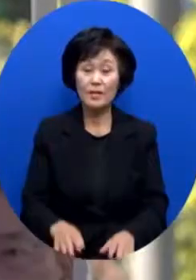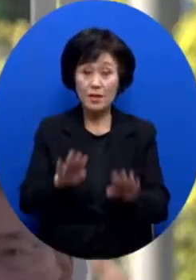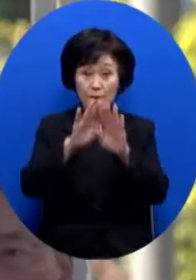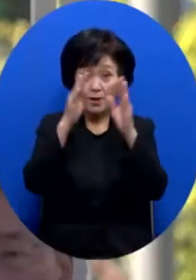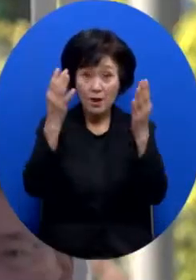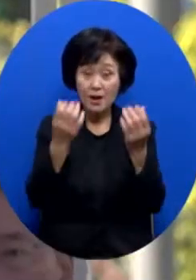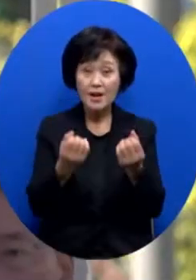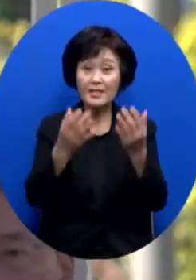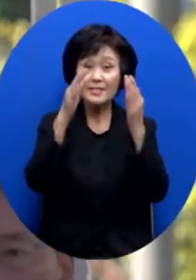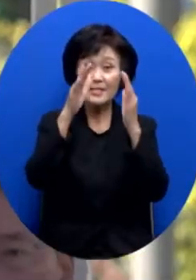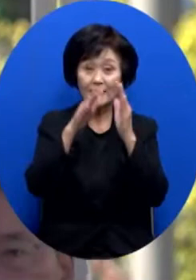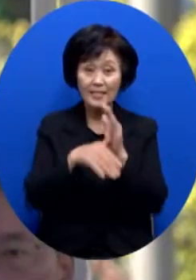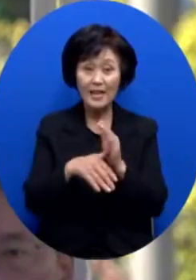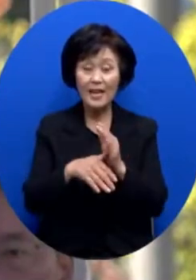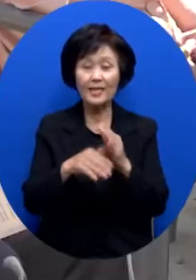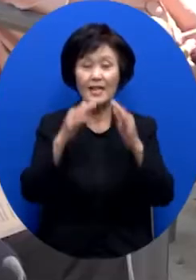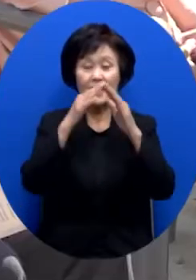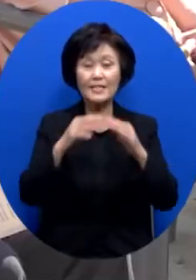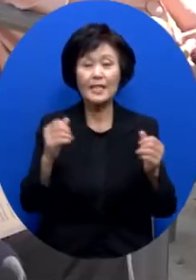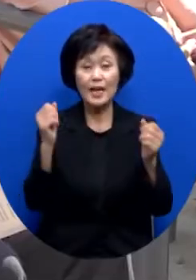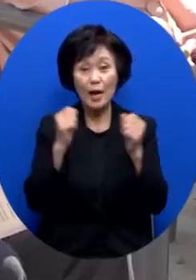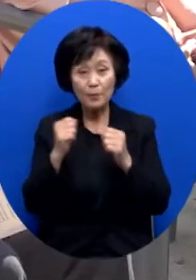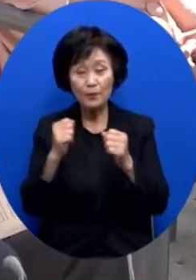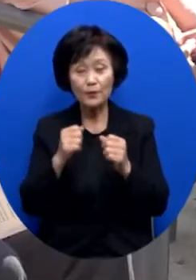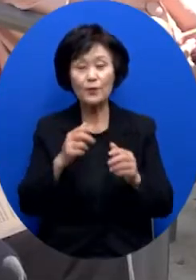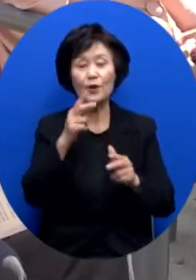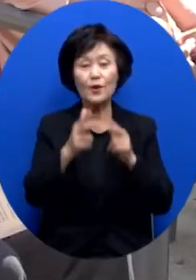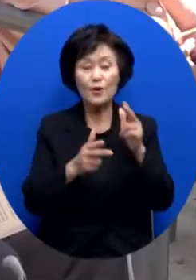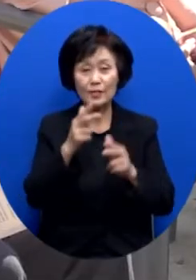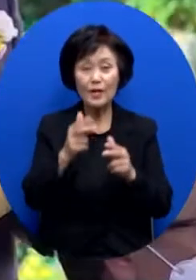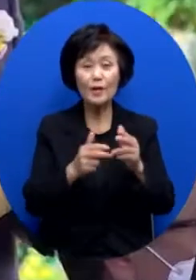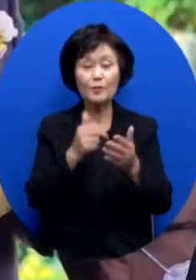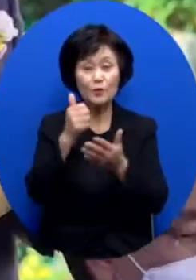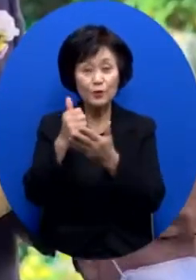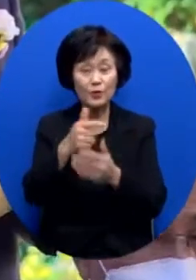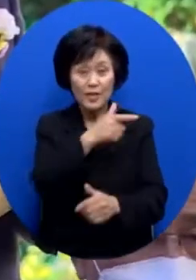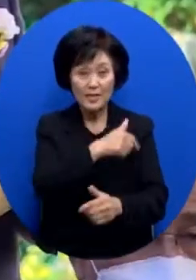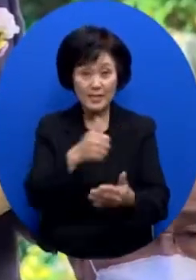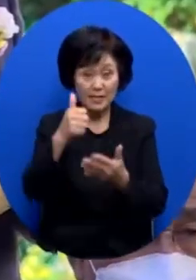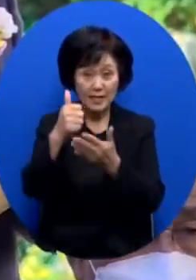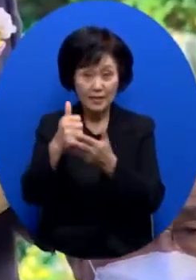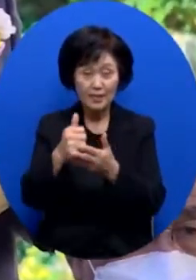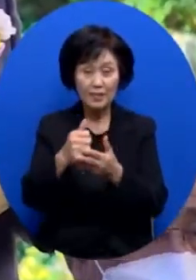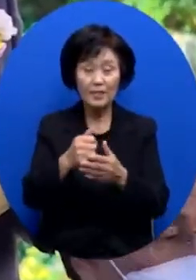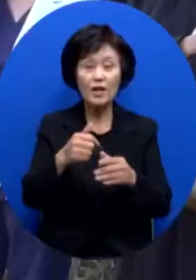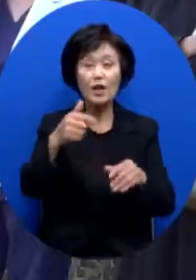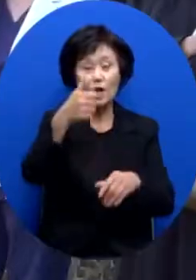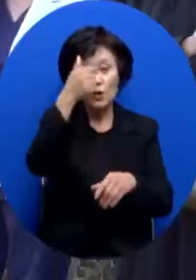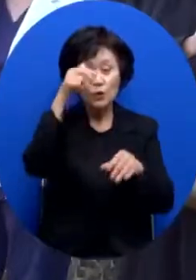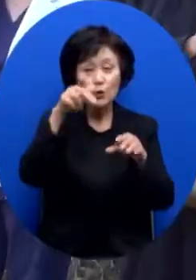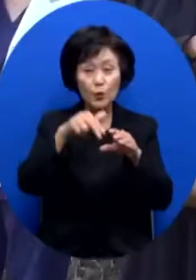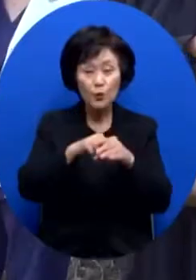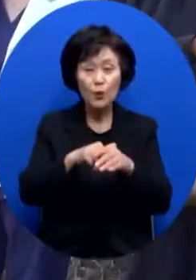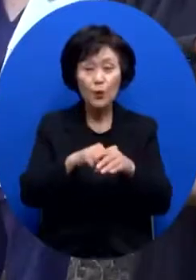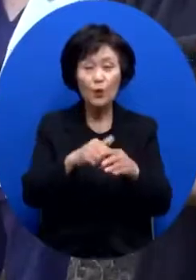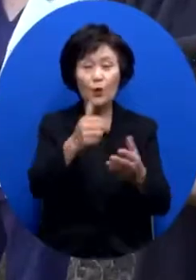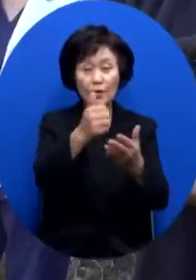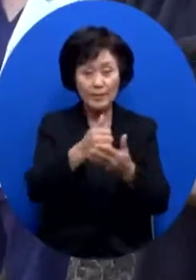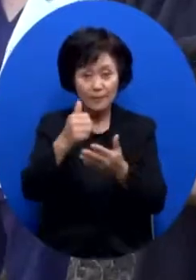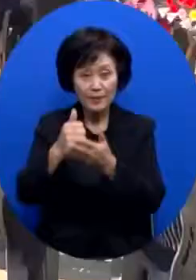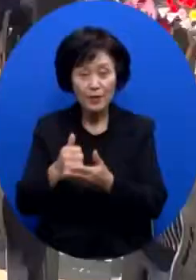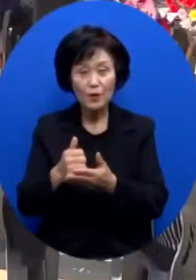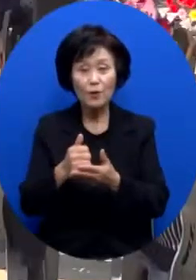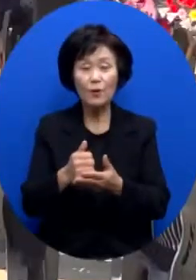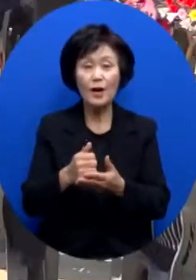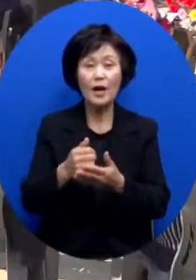개관식에는 전라북도 기독교 성지화 사업 추진 협의회 원파련 이사장 등 교계 인사들이 참석해 기념관이 숭고한 신앙